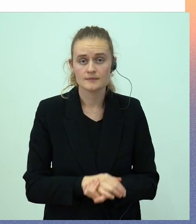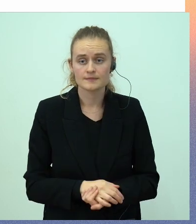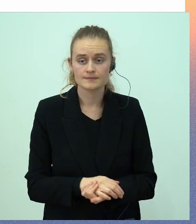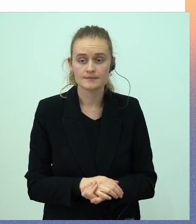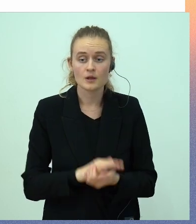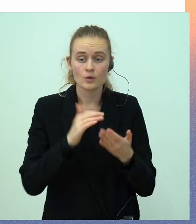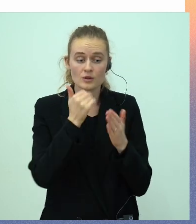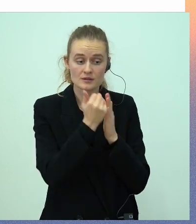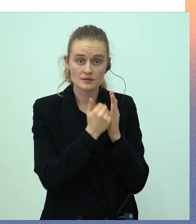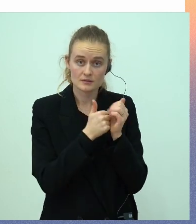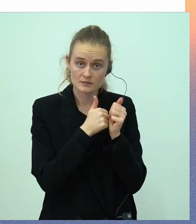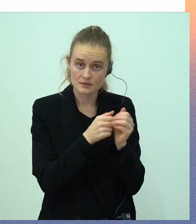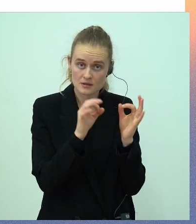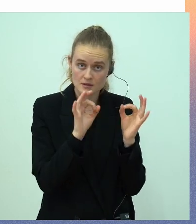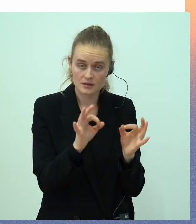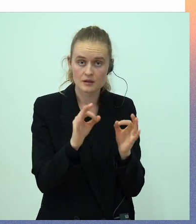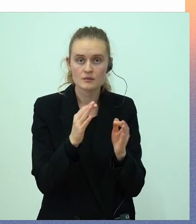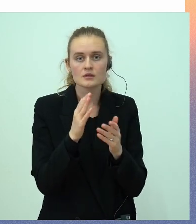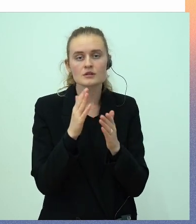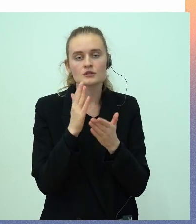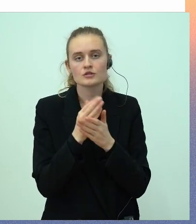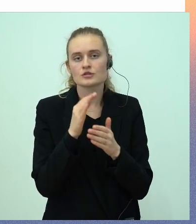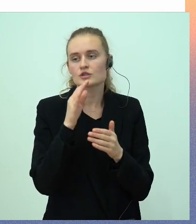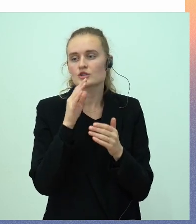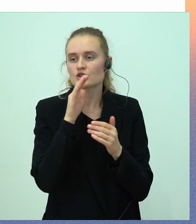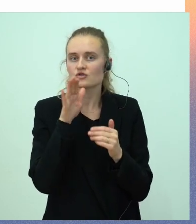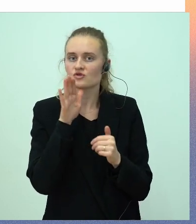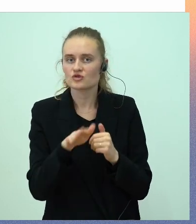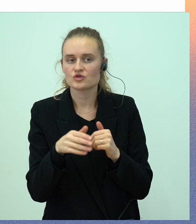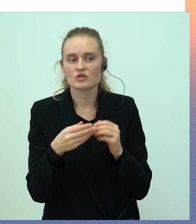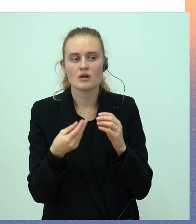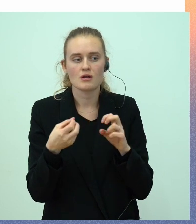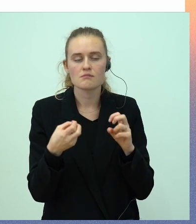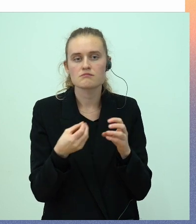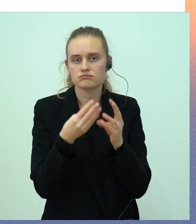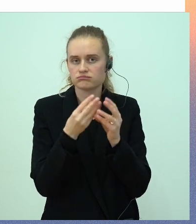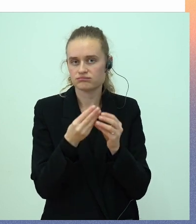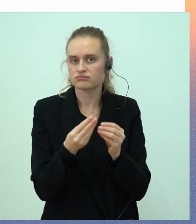yra gyvendinami įstatymai, jie tikrai užtikrina antisemitizmo apraiškų sumažinimą.